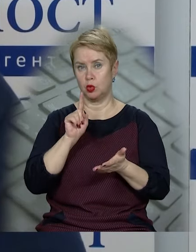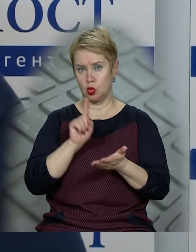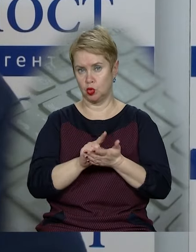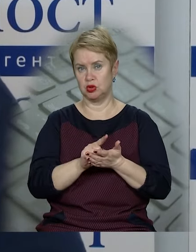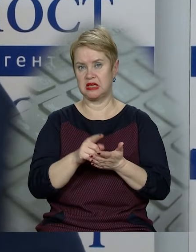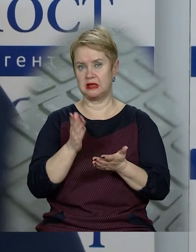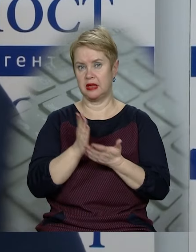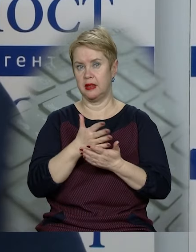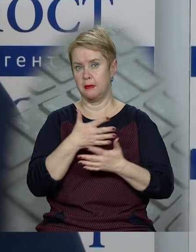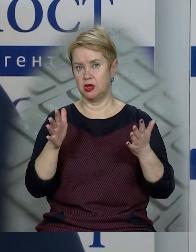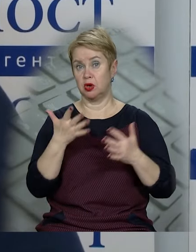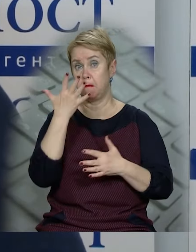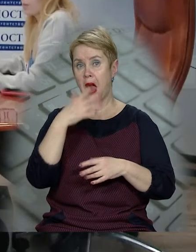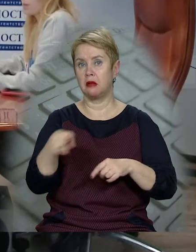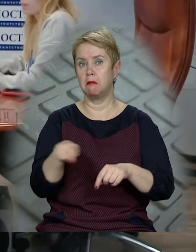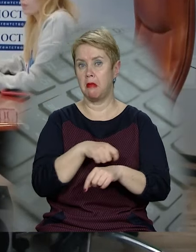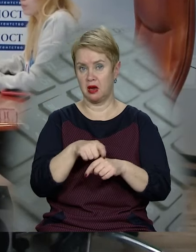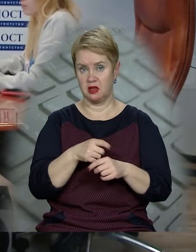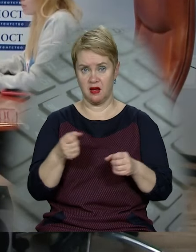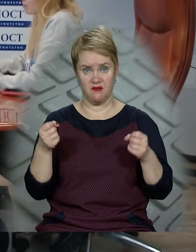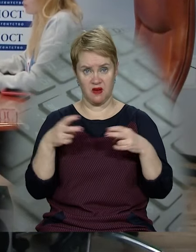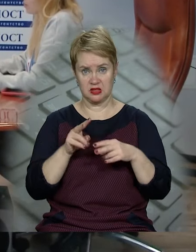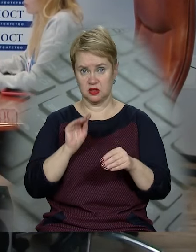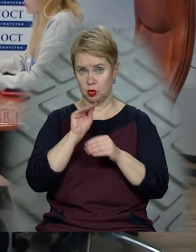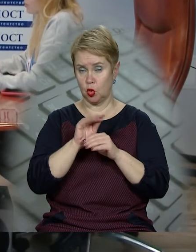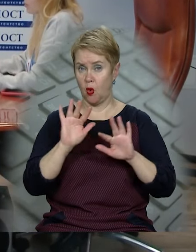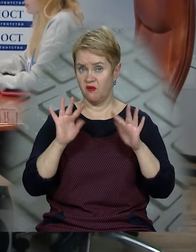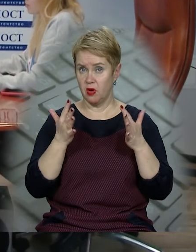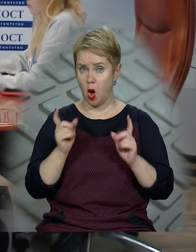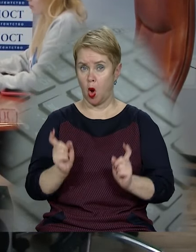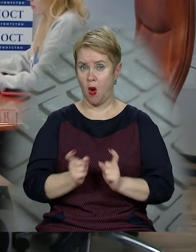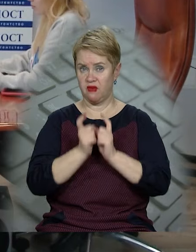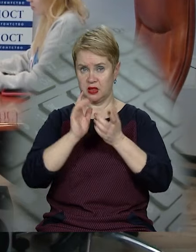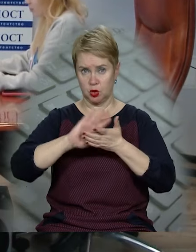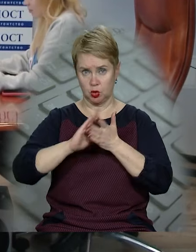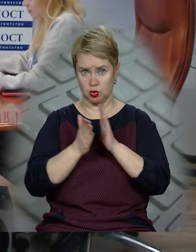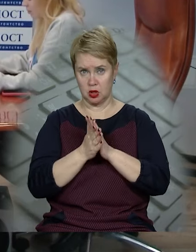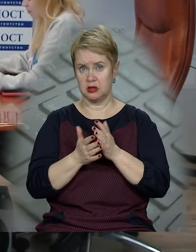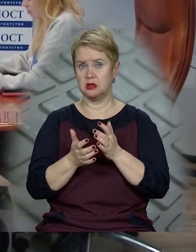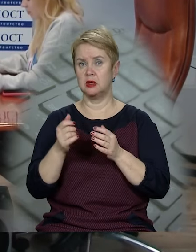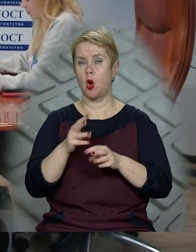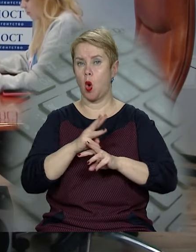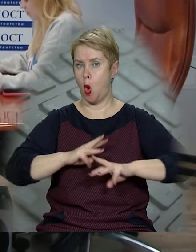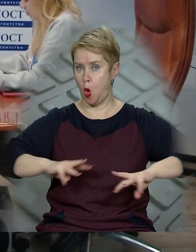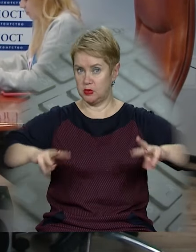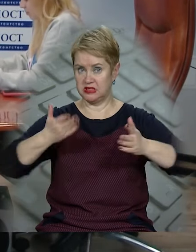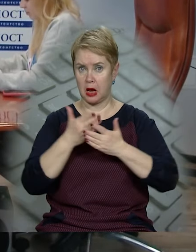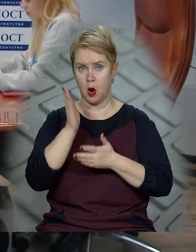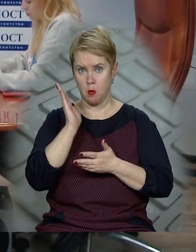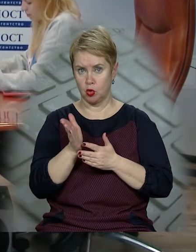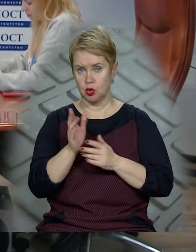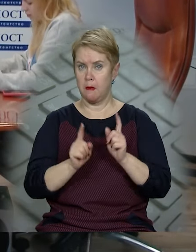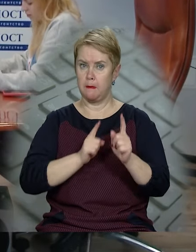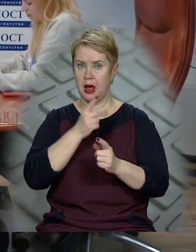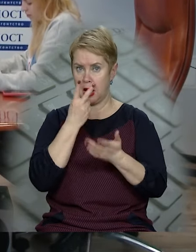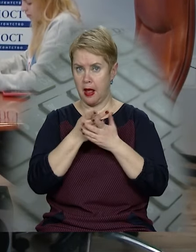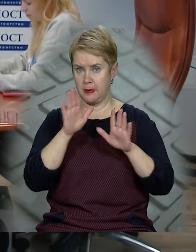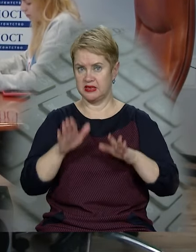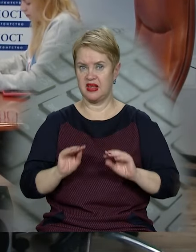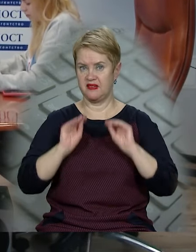складати не менше як 5 метрів. Фахівчиня додає, у випадку конфліктних ситуацій збирають комісію, яка може переглянути